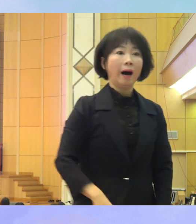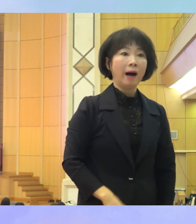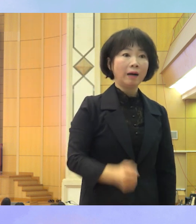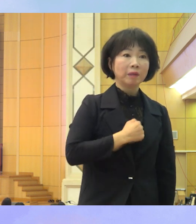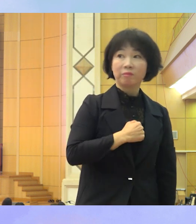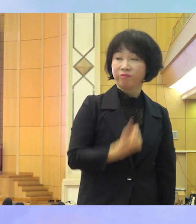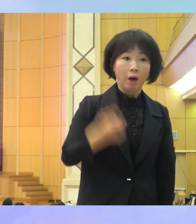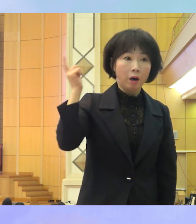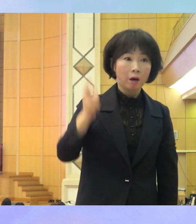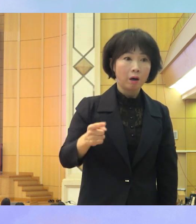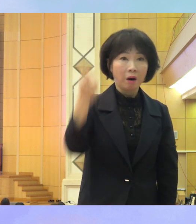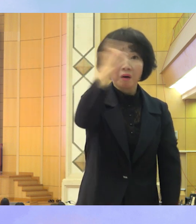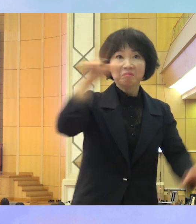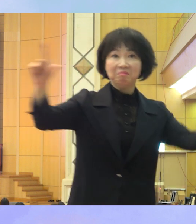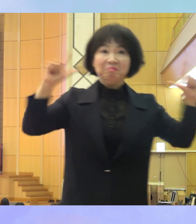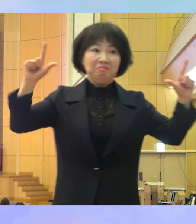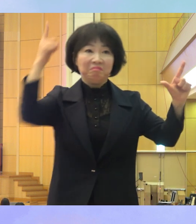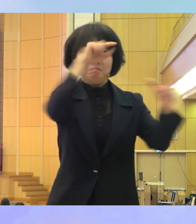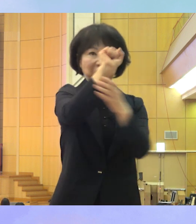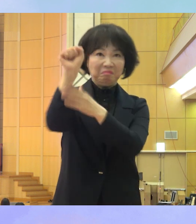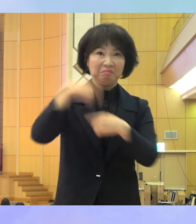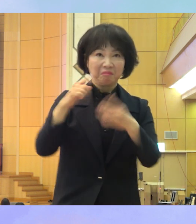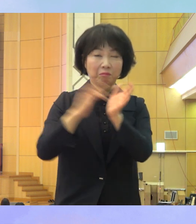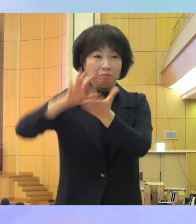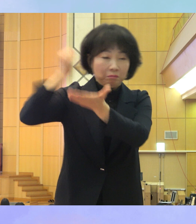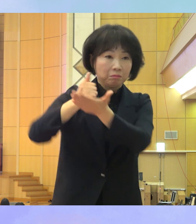신천지 교주죠. 이긴 자,